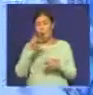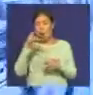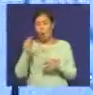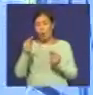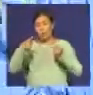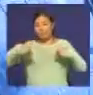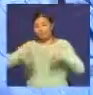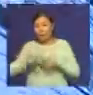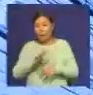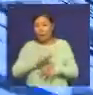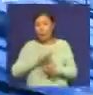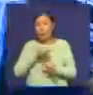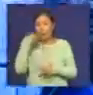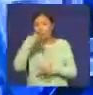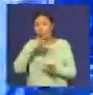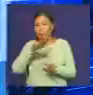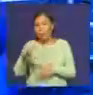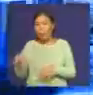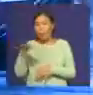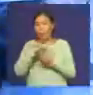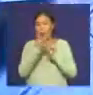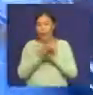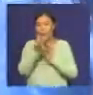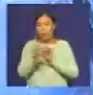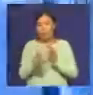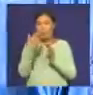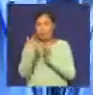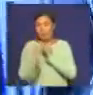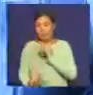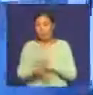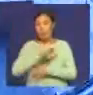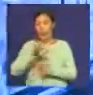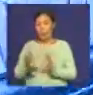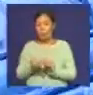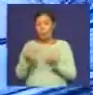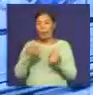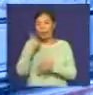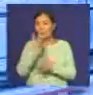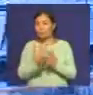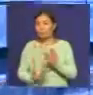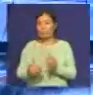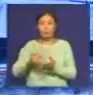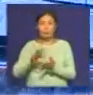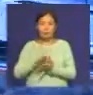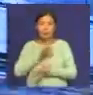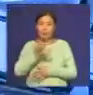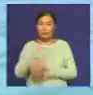белгіленді. Жалпы өткен жылы облыс бойынша 19 адам суға кеткен. Абырой болғанда биыл суға кеткендер